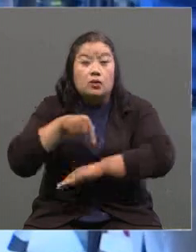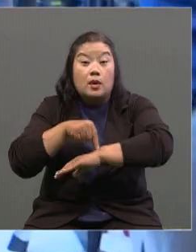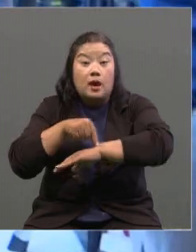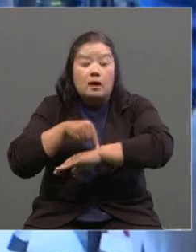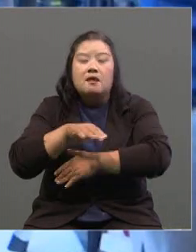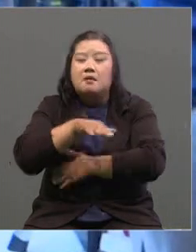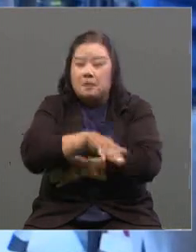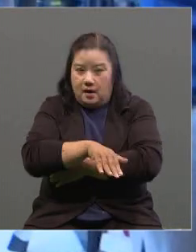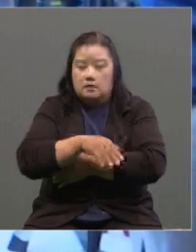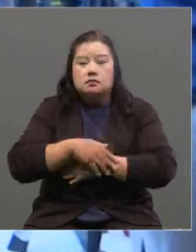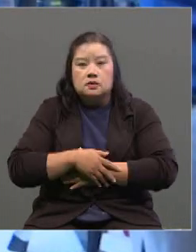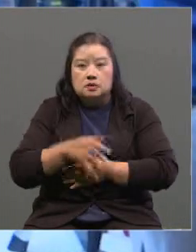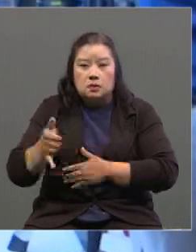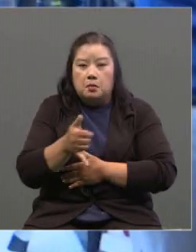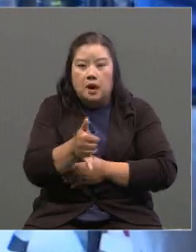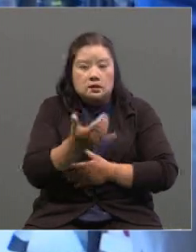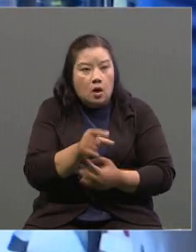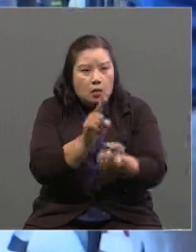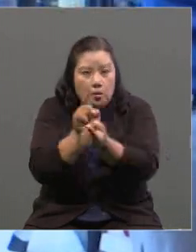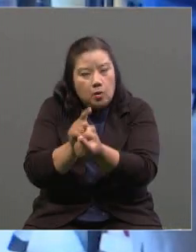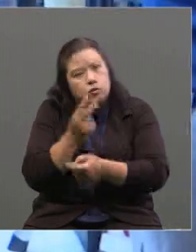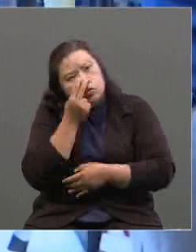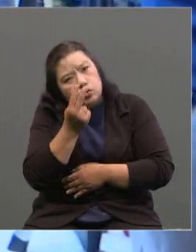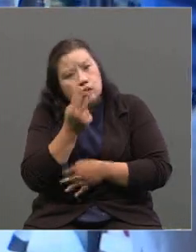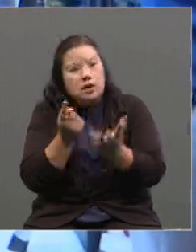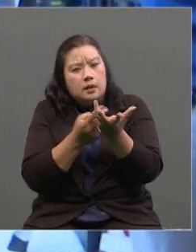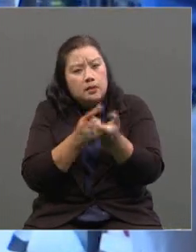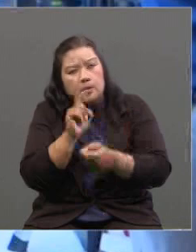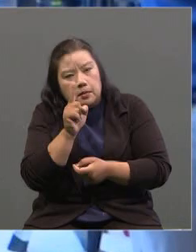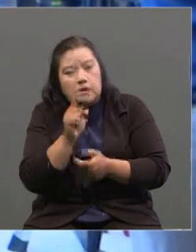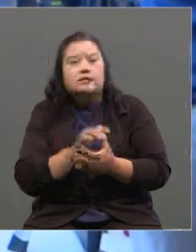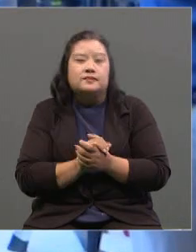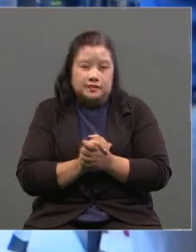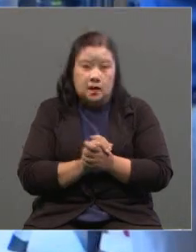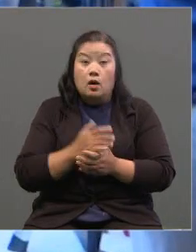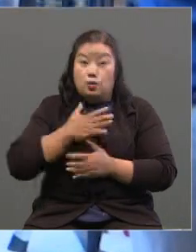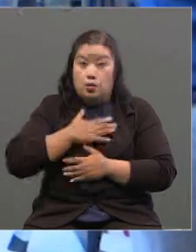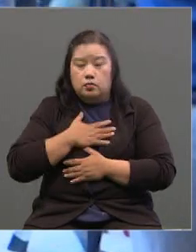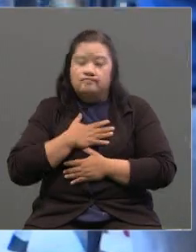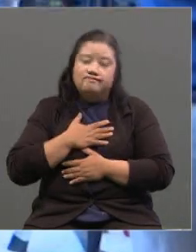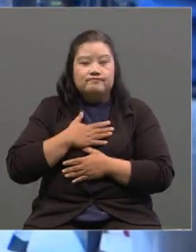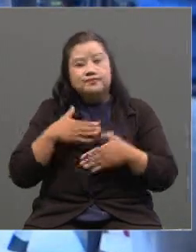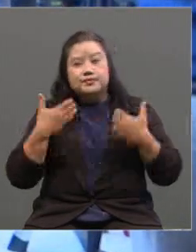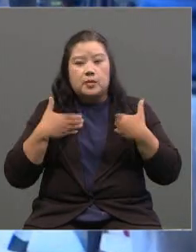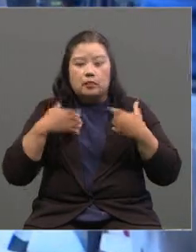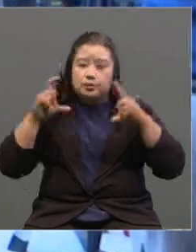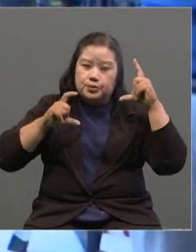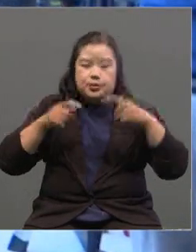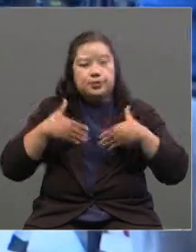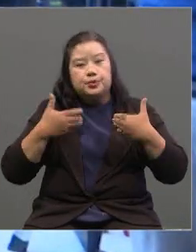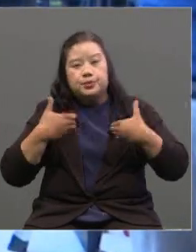งบ่ายที่ผ่านมานะคะเพื่อมาติดตามผลการโหวตเลือกนายกรัฐมนตรีโดยเจ้าตัวเองค่ะก็มีสีหน้าที่ยิ้มแย้มสดใส